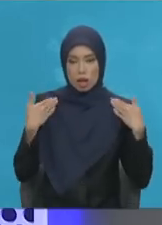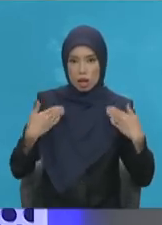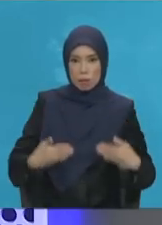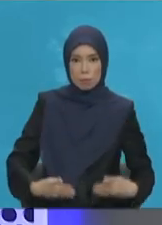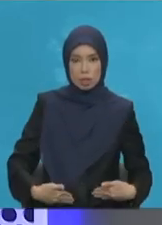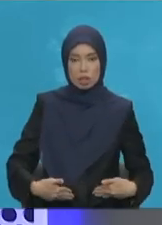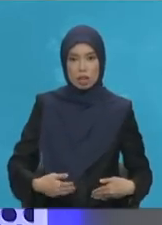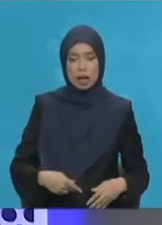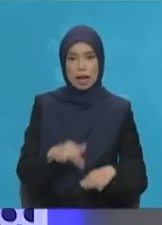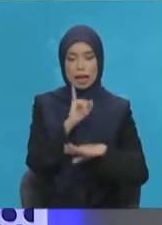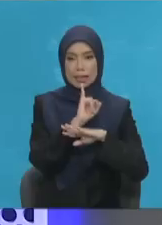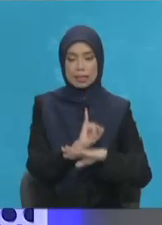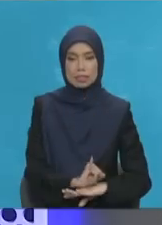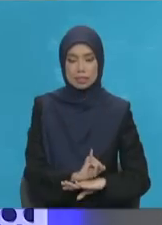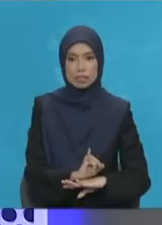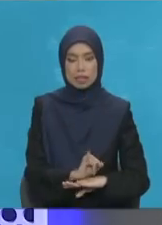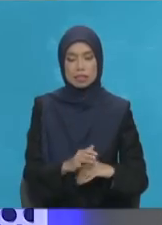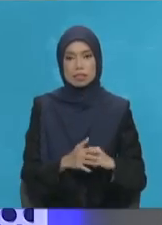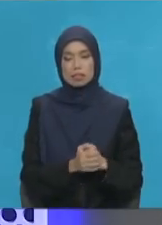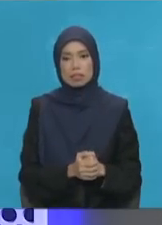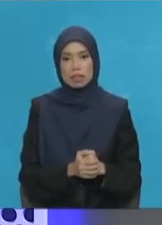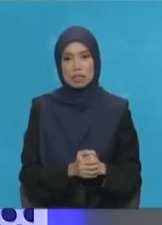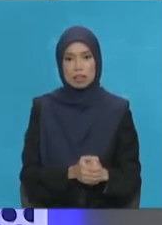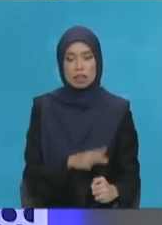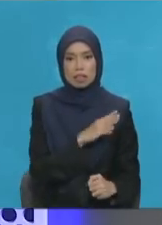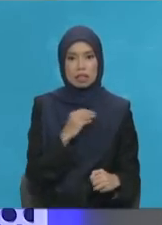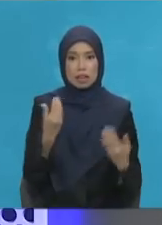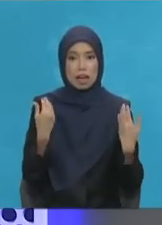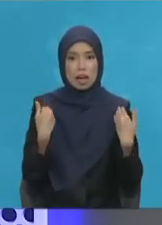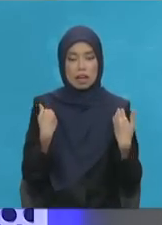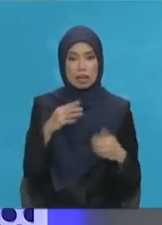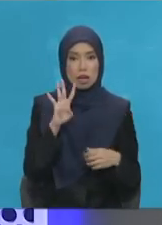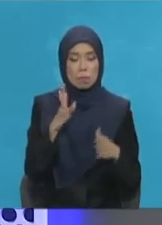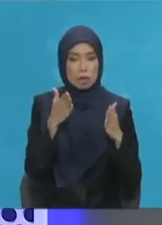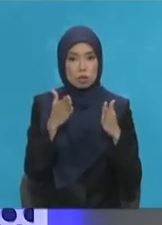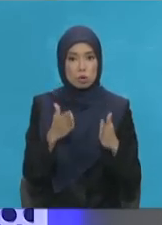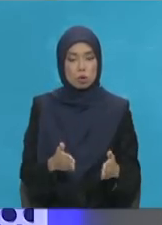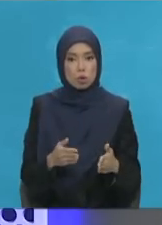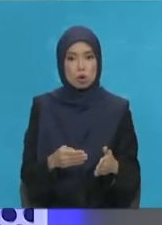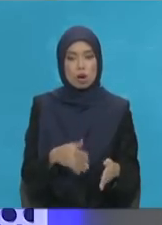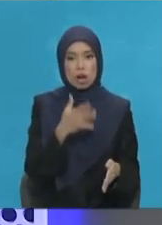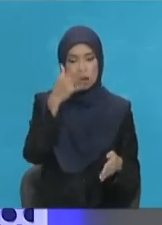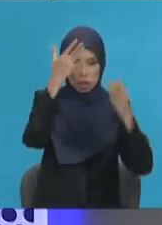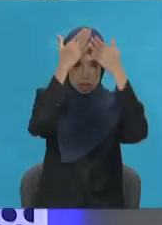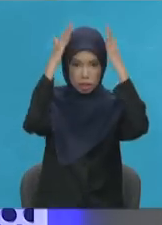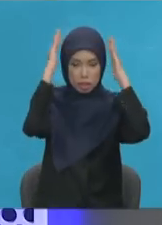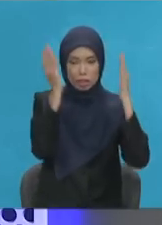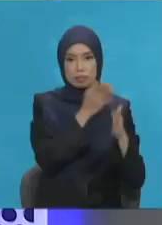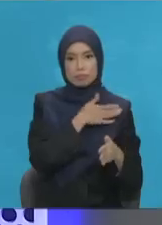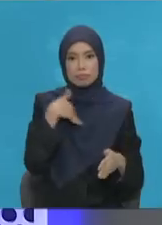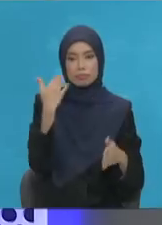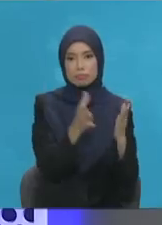Asgar yang membawa Klausa dan kampilan serta diiringi oleh empat orang pembawa alat-alat perhiasan